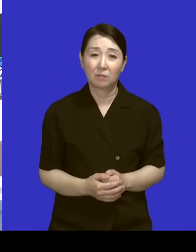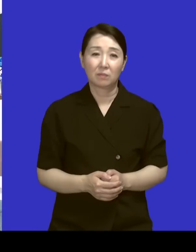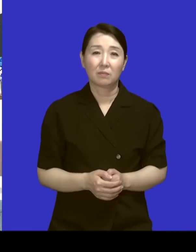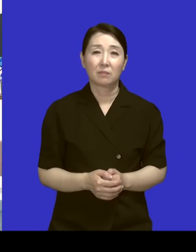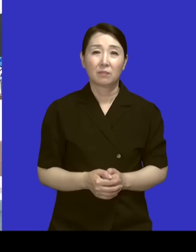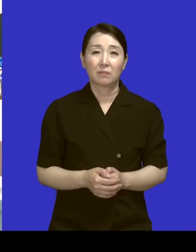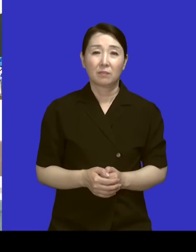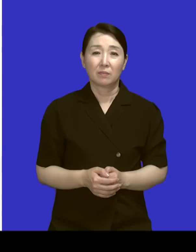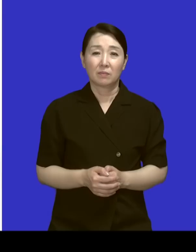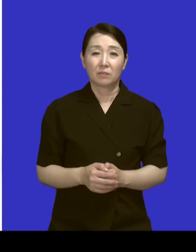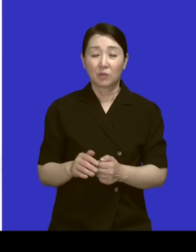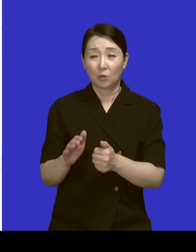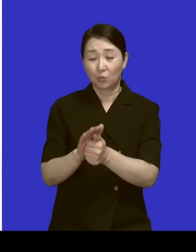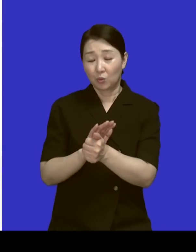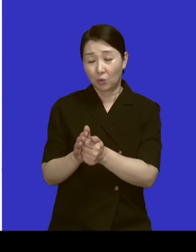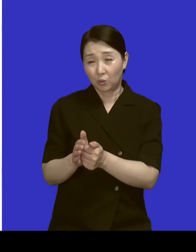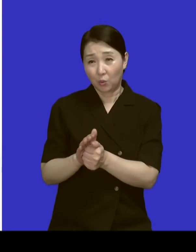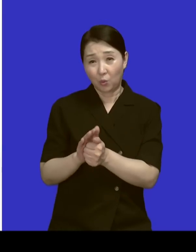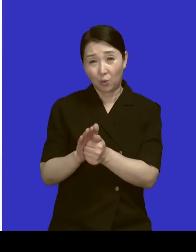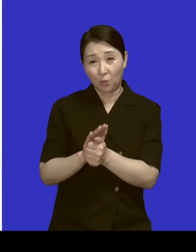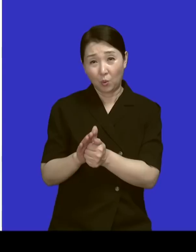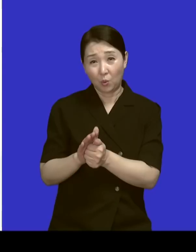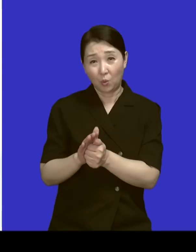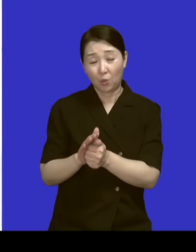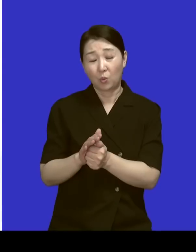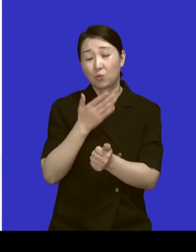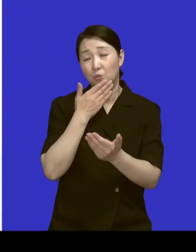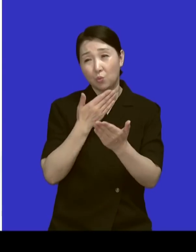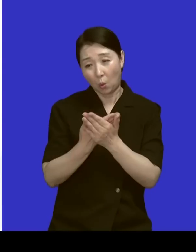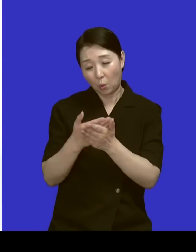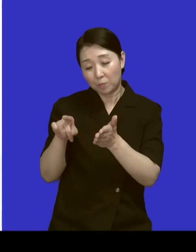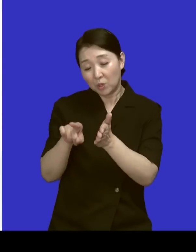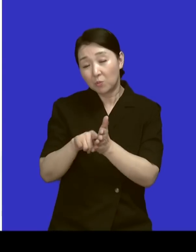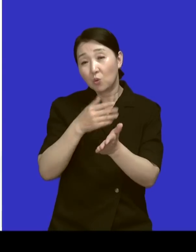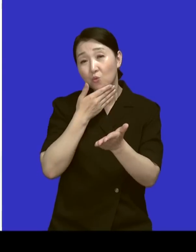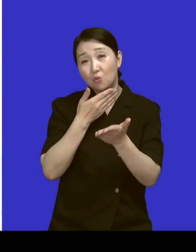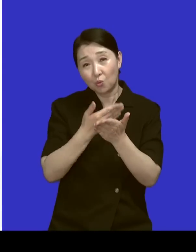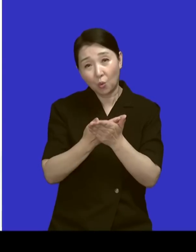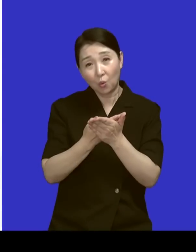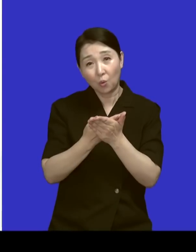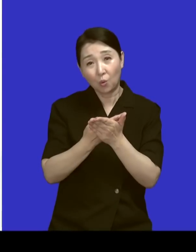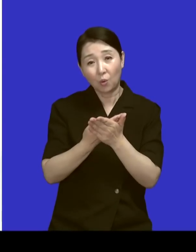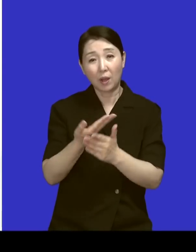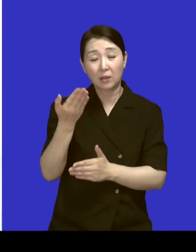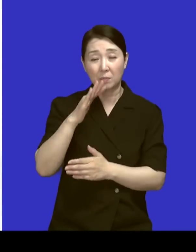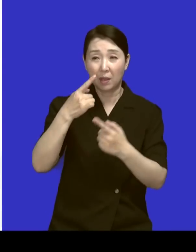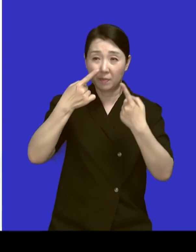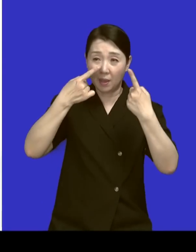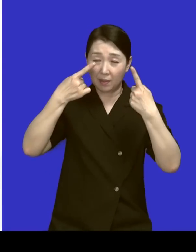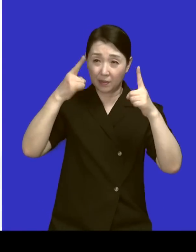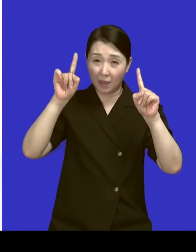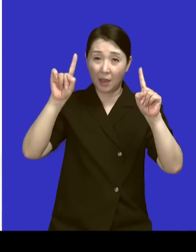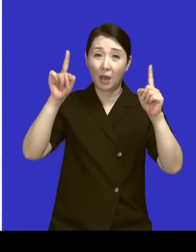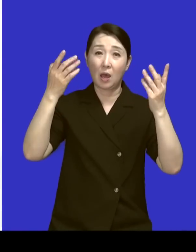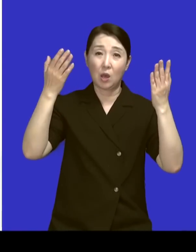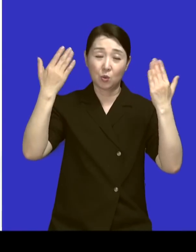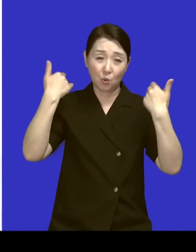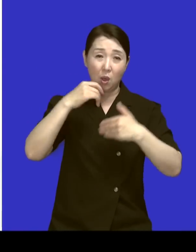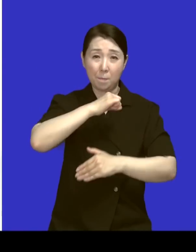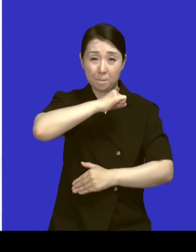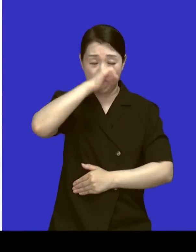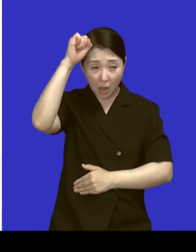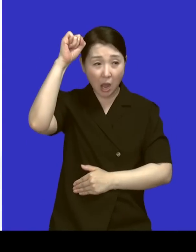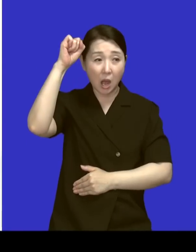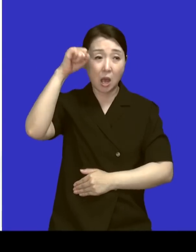그쵸. 뭐 위로도 중요하고 신앙도 중요하지만은 제가 대학에 합격하고 나서 이제 모든 게 해결됐다. 이제